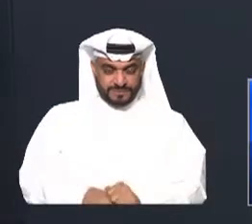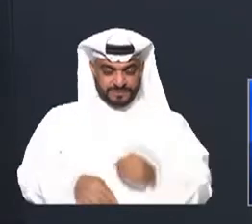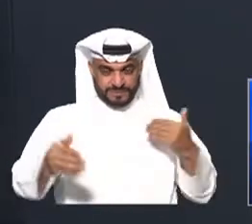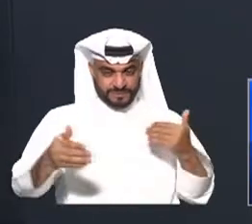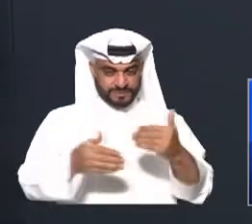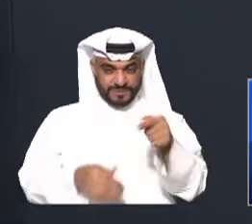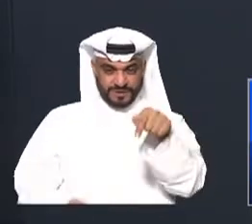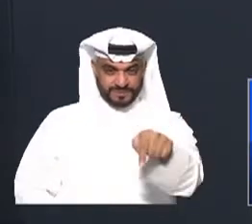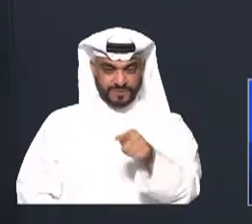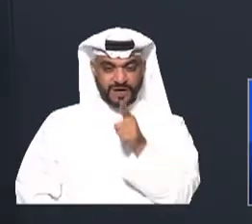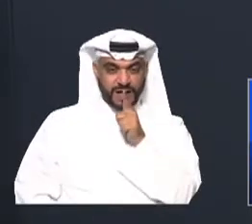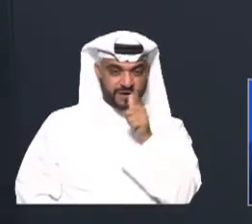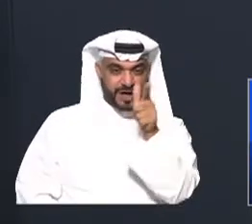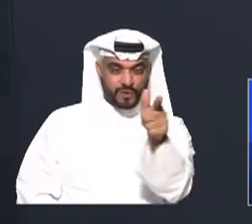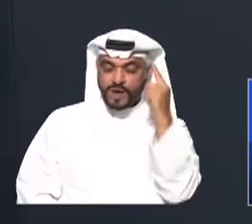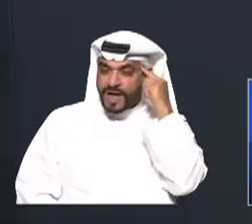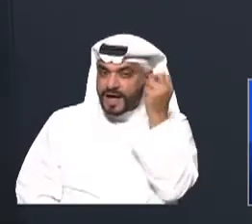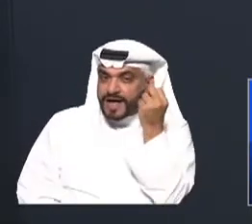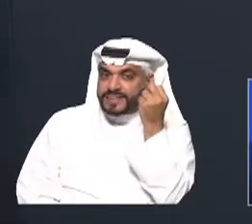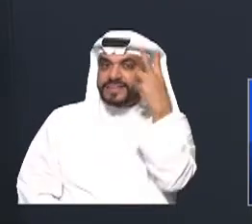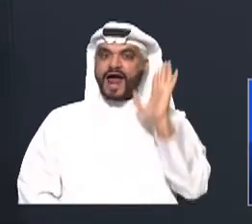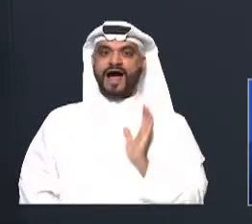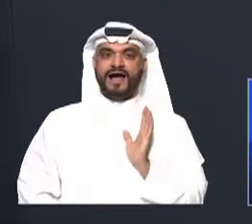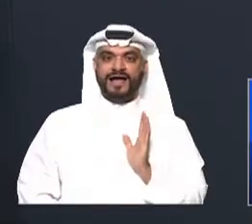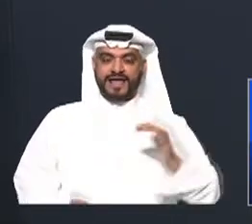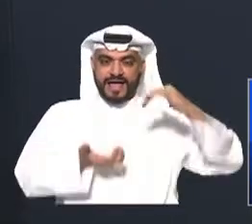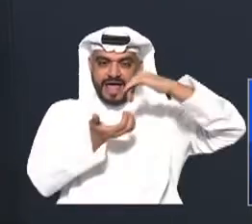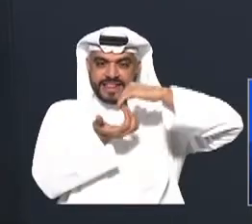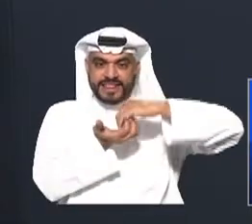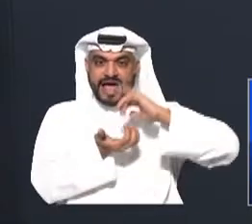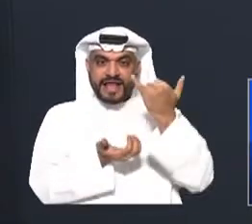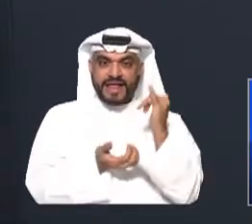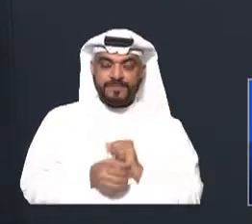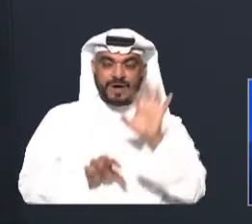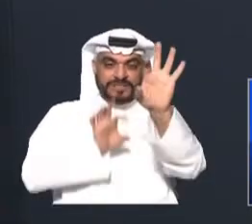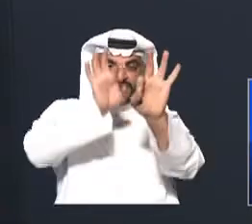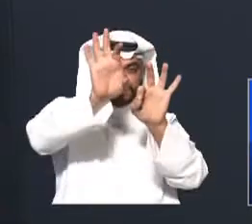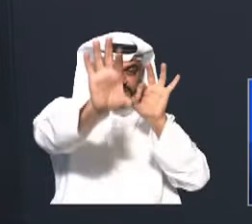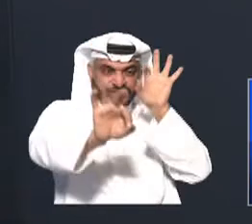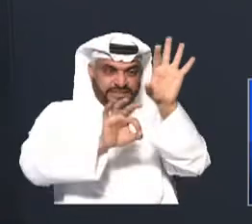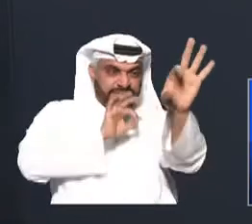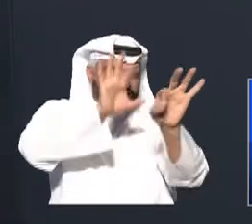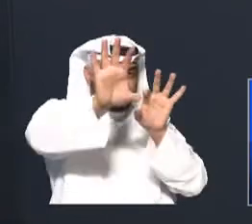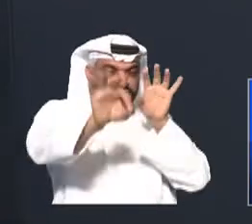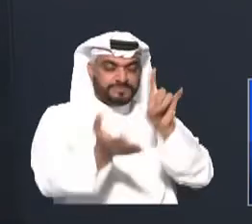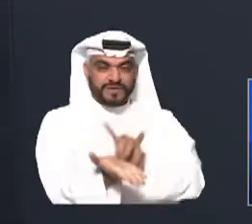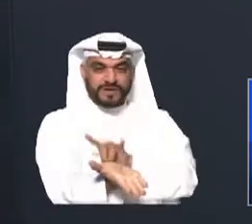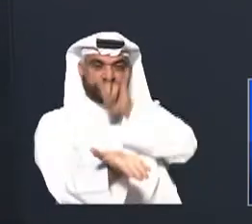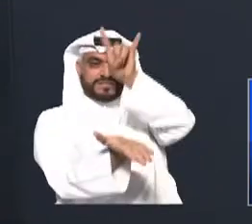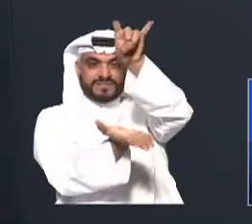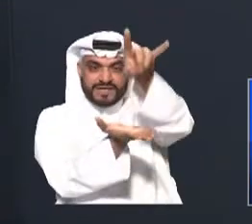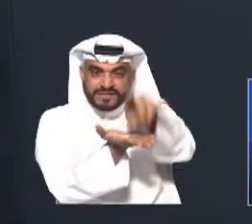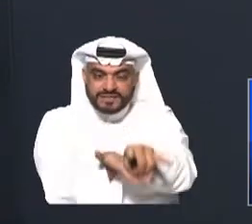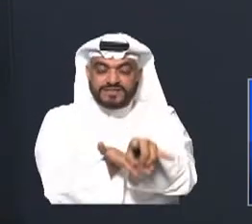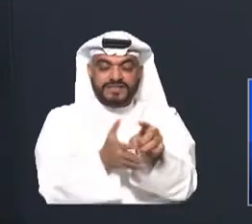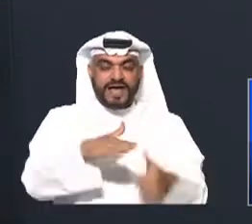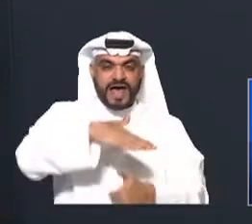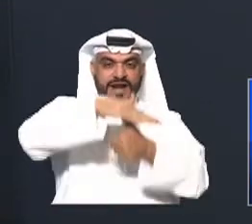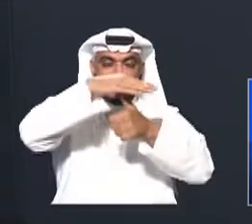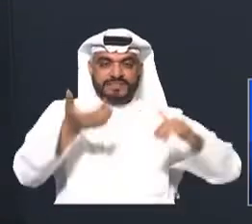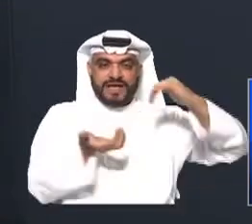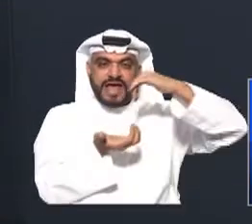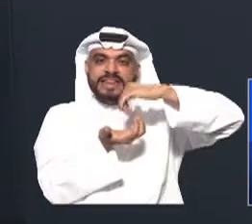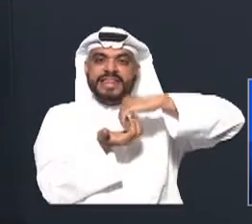أيها الأخوة أود أن أقترح بأن يقوم الاتحاد بتشكيل وفد برلماني لزيارة رئيس الاتحاد البرلماني